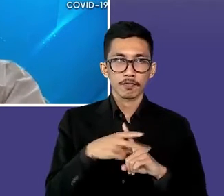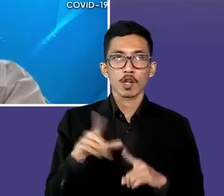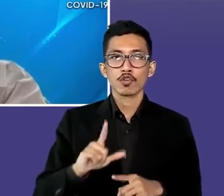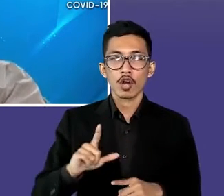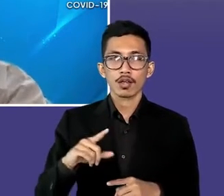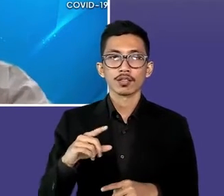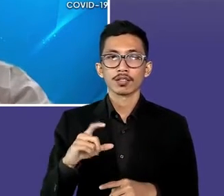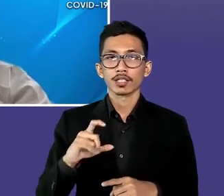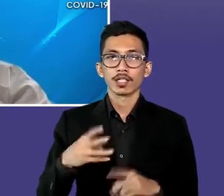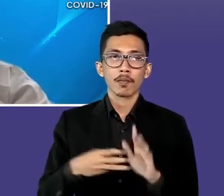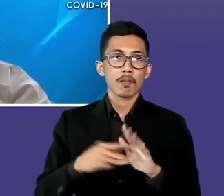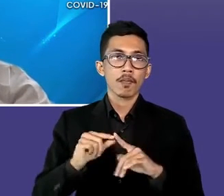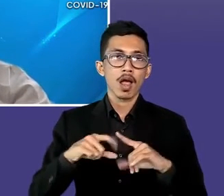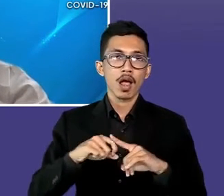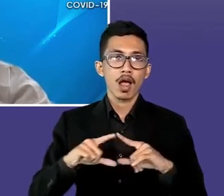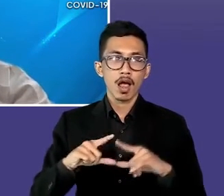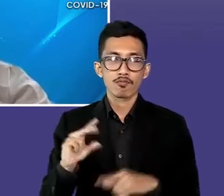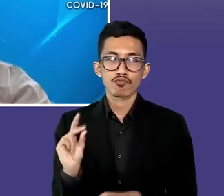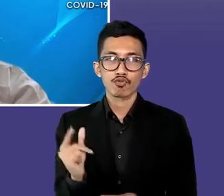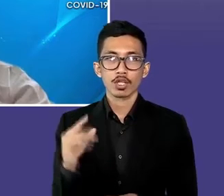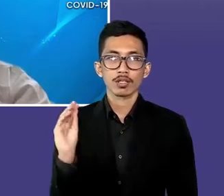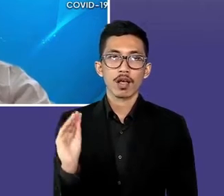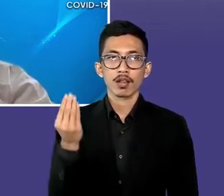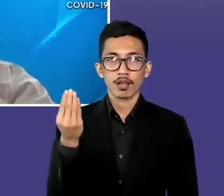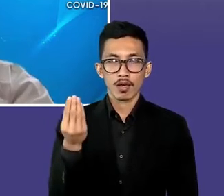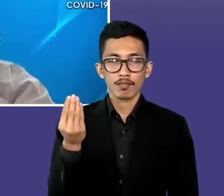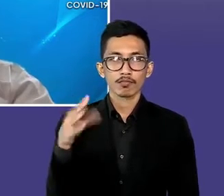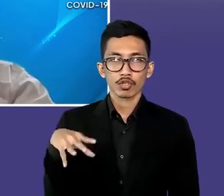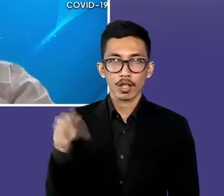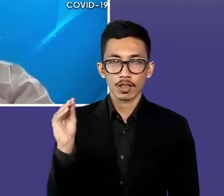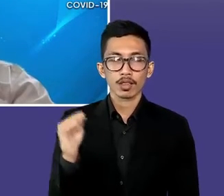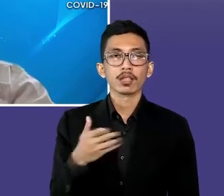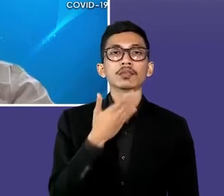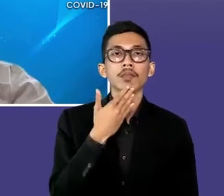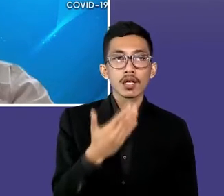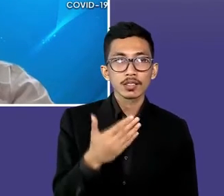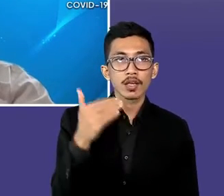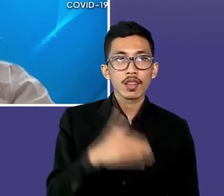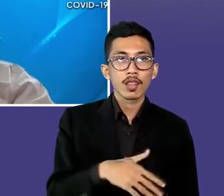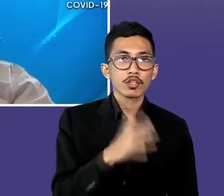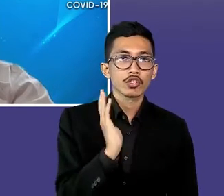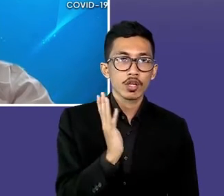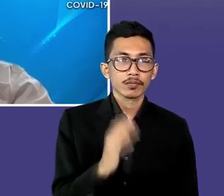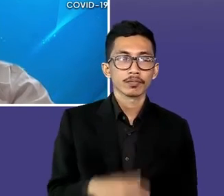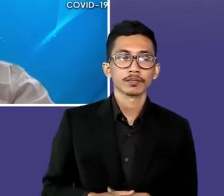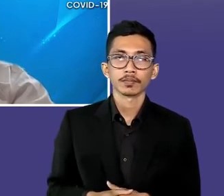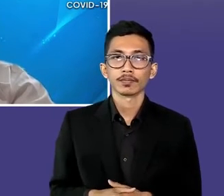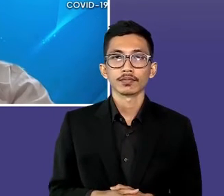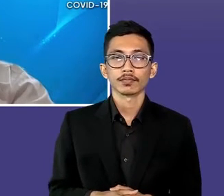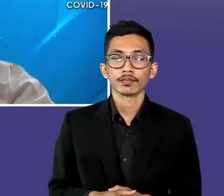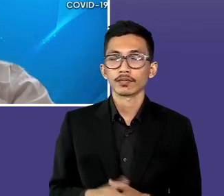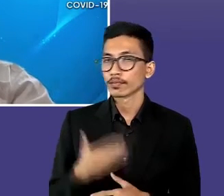Cempaka Putih, Jakarta Pusat, DKI Jakarta. Terima kasih Pak Arif sudah menyempatkan hadir di waktunya yang sibuk sekali. Selamat